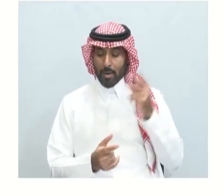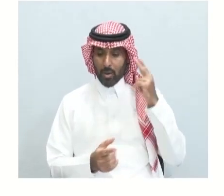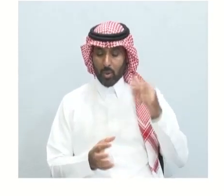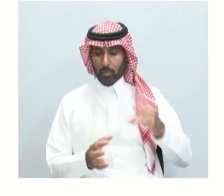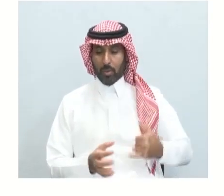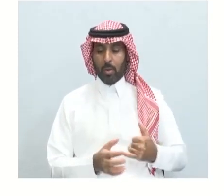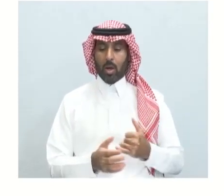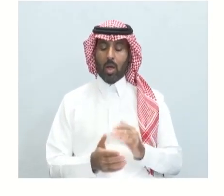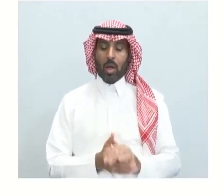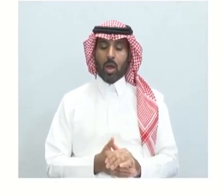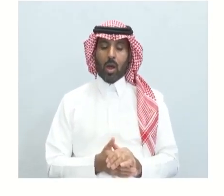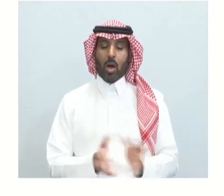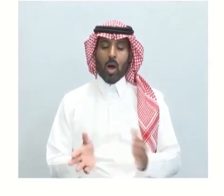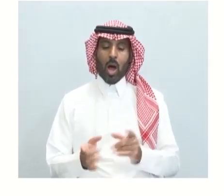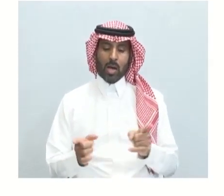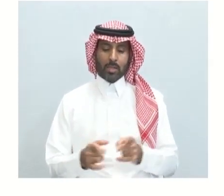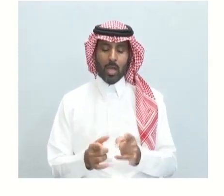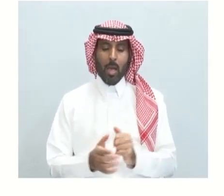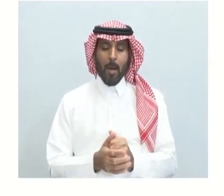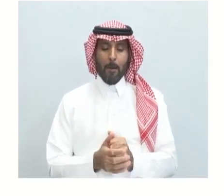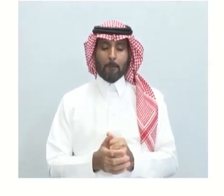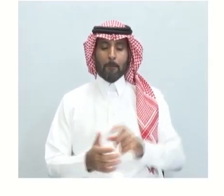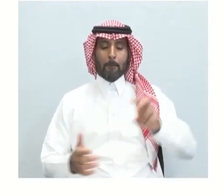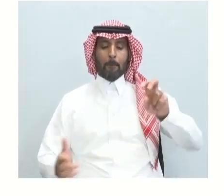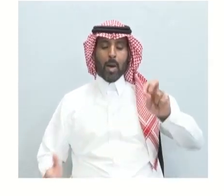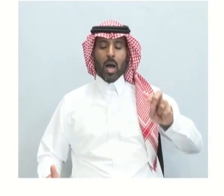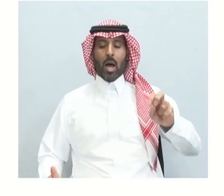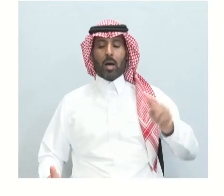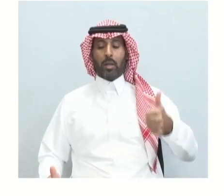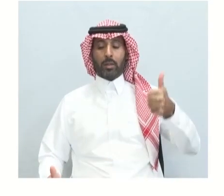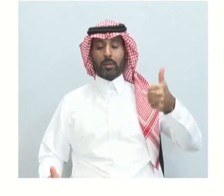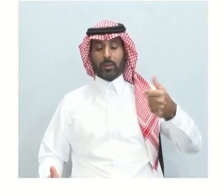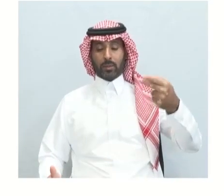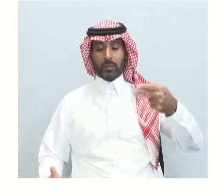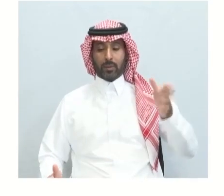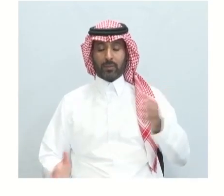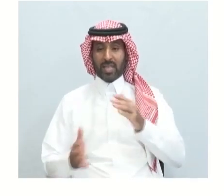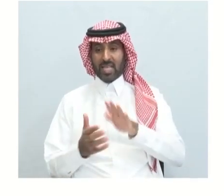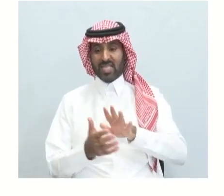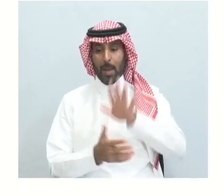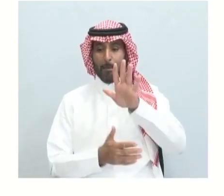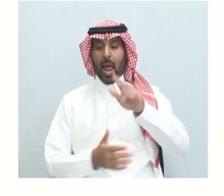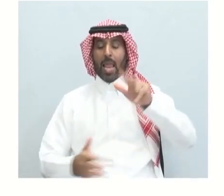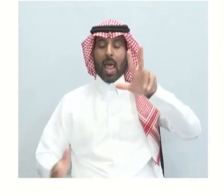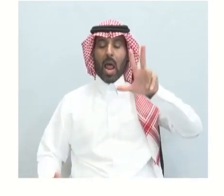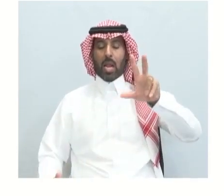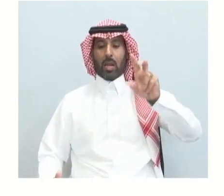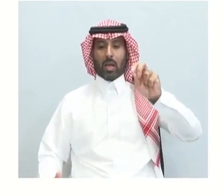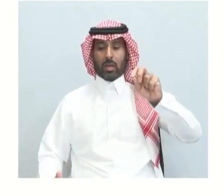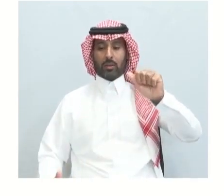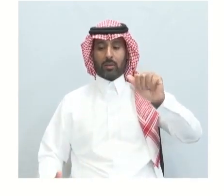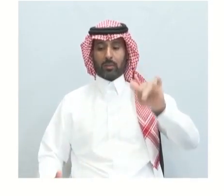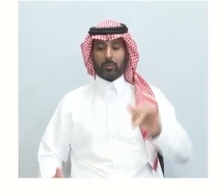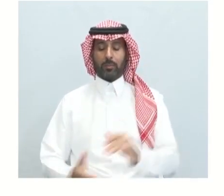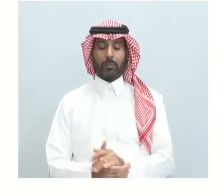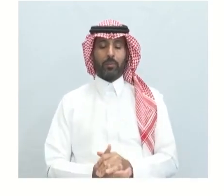مربع واصغرها سبخه قاع قصيباء في شمال القصي ايضا من